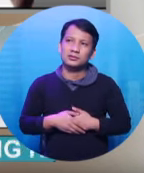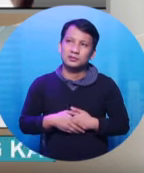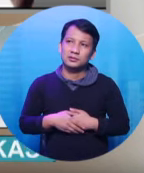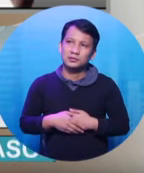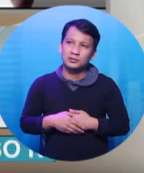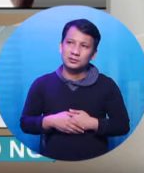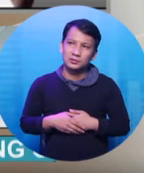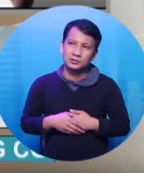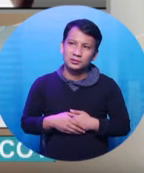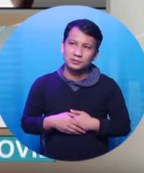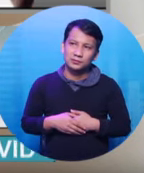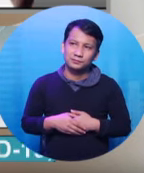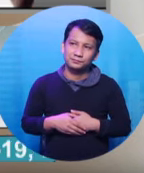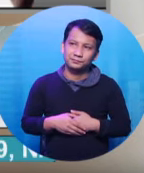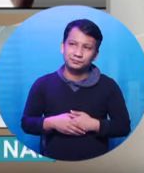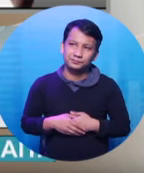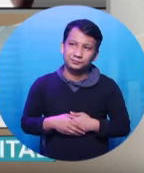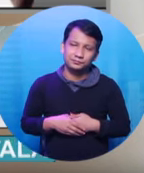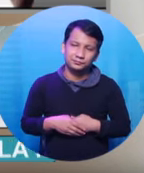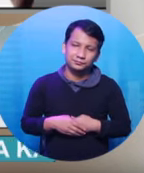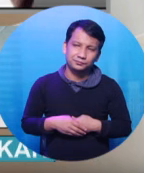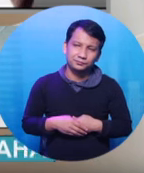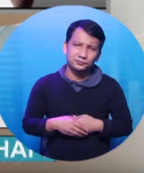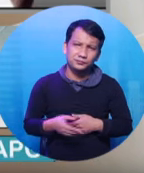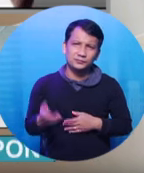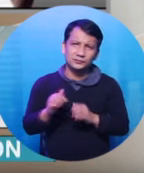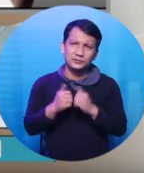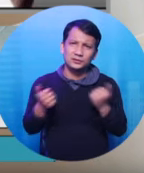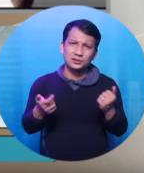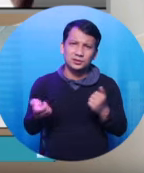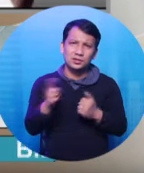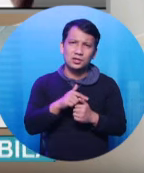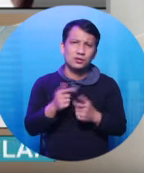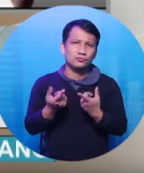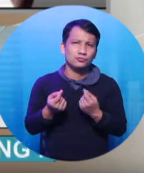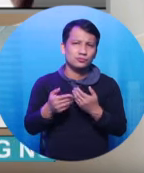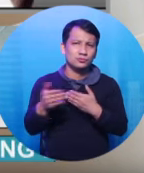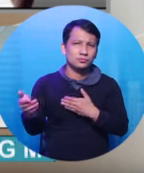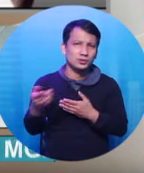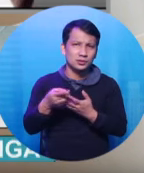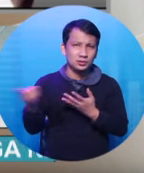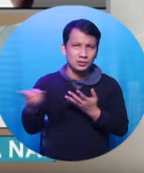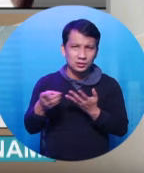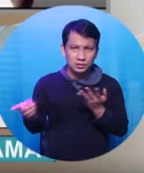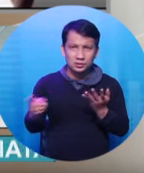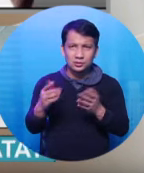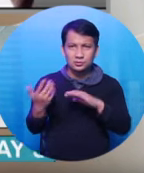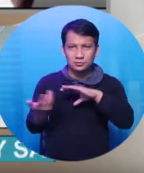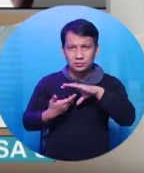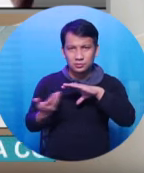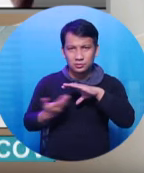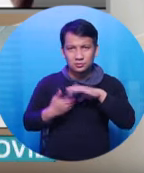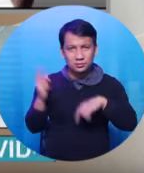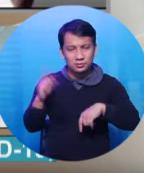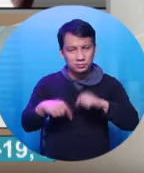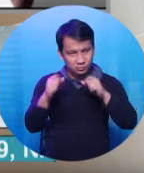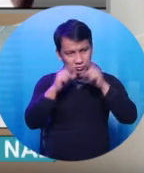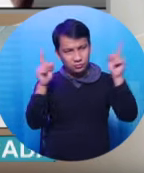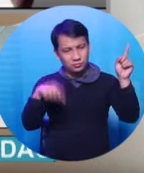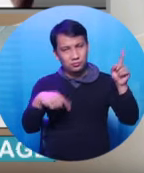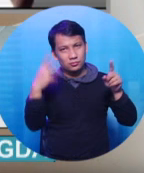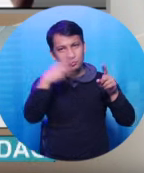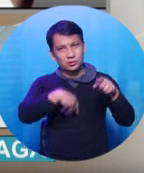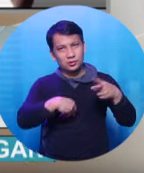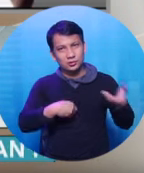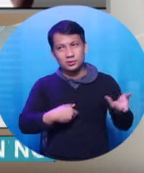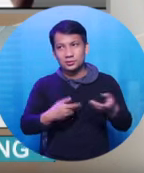nahirapan. Yes, opo. Okay. So, kumusta naman po kapag kayo po'y nagde-deliver sa inyo mga customer? Hindi ba sila nagugulat, oh, kaganda naman